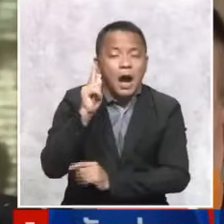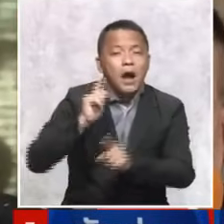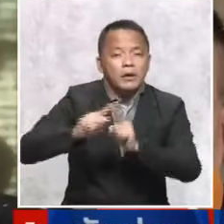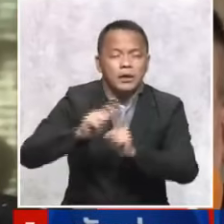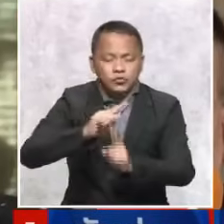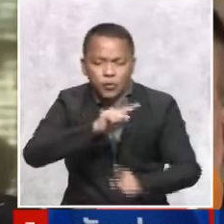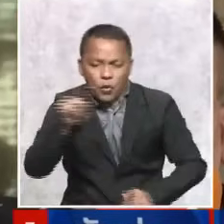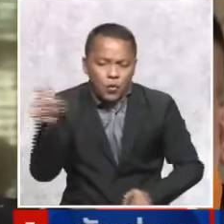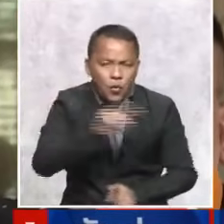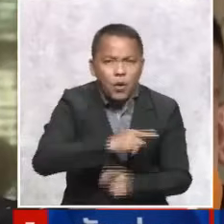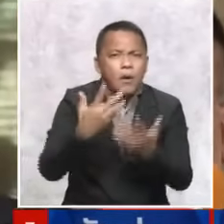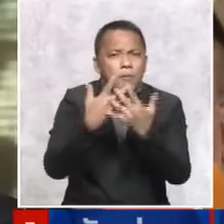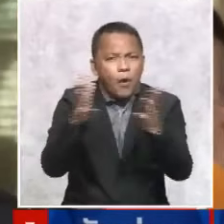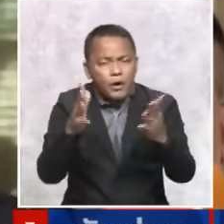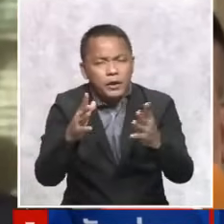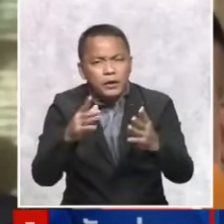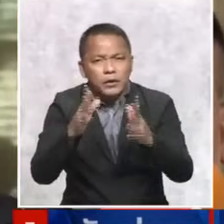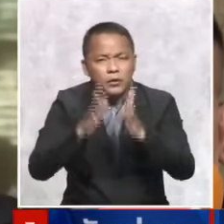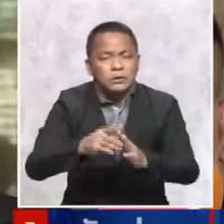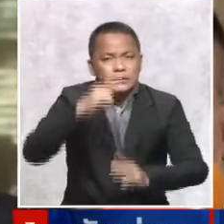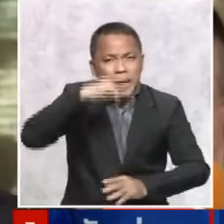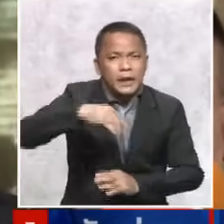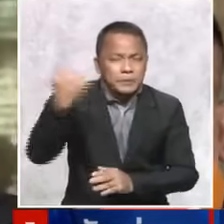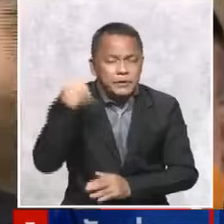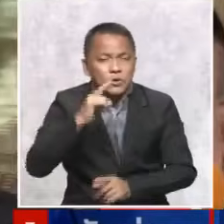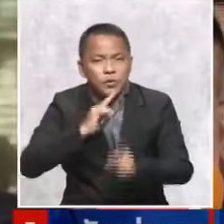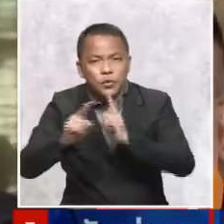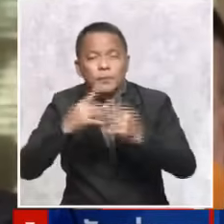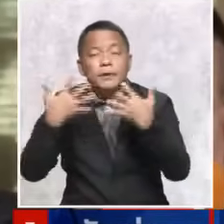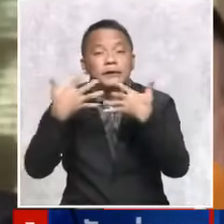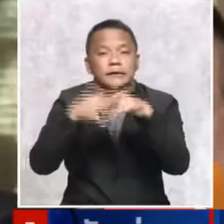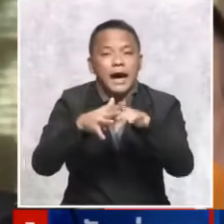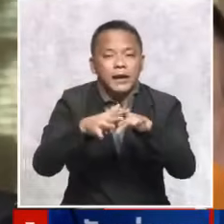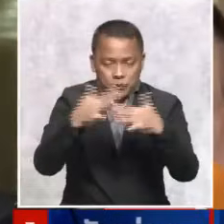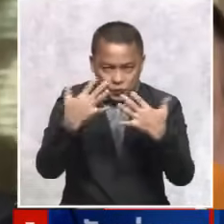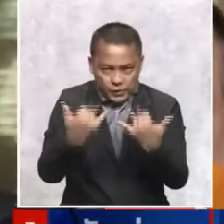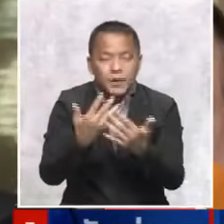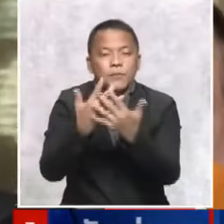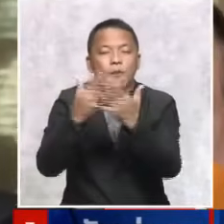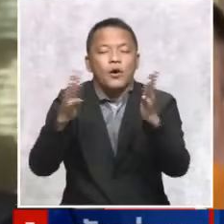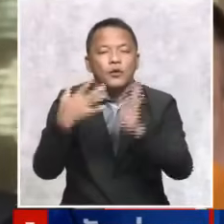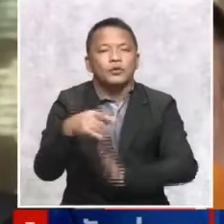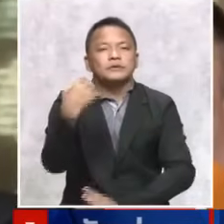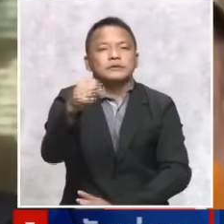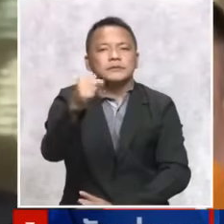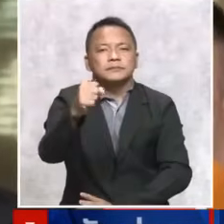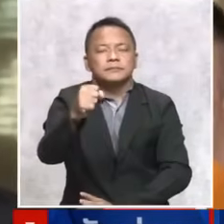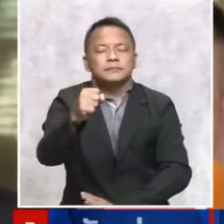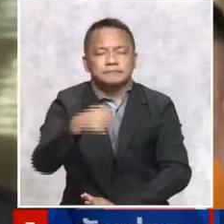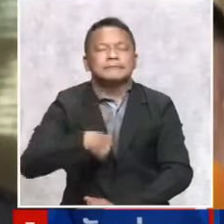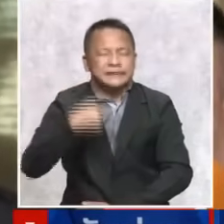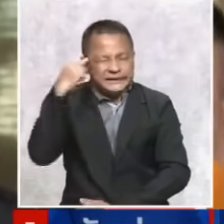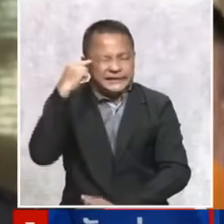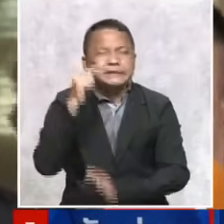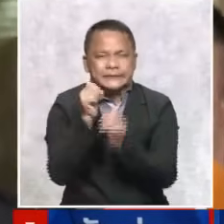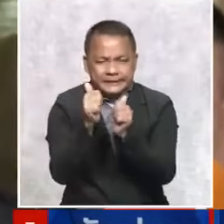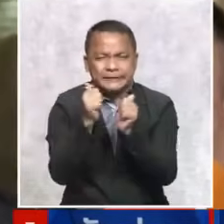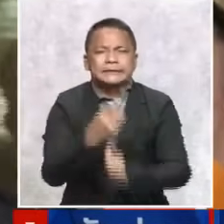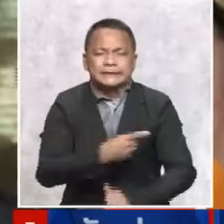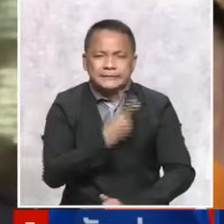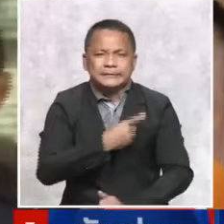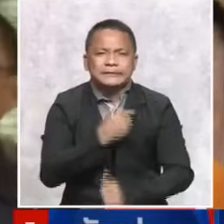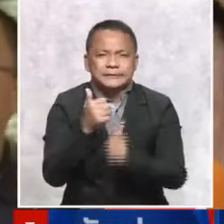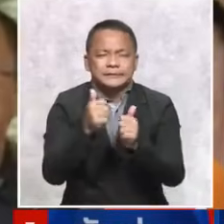ไปกลับมาว่าจะมีการปล่อยของเราหรือไม่นะครับจนกระทั่งในที่สุดก็ปล่อยออกมาได้10คนนะครับก็ถือว่าเป็นเรื่องที่น่ายินดีอย่างยิ่